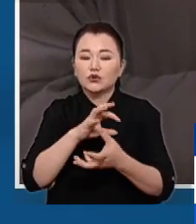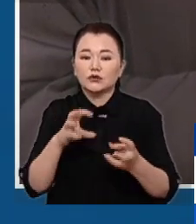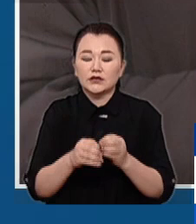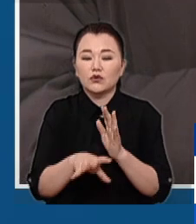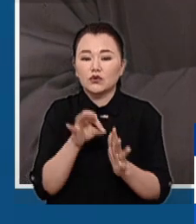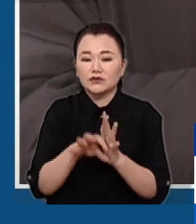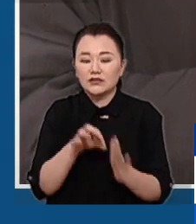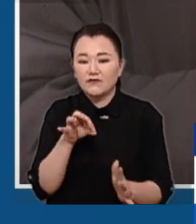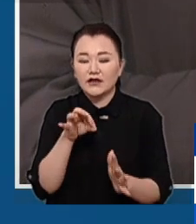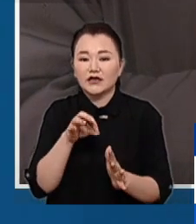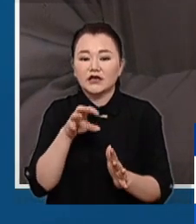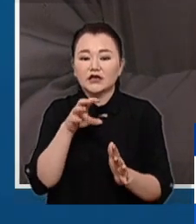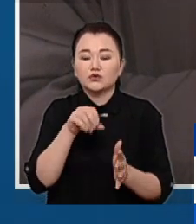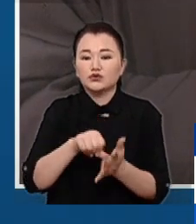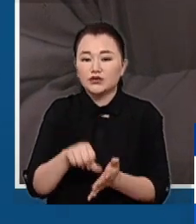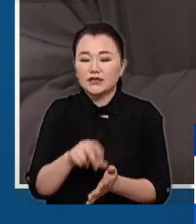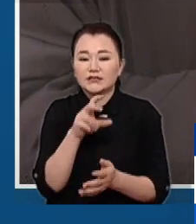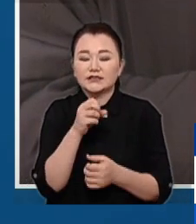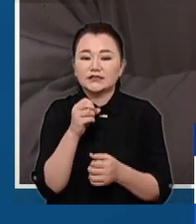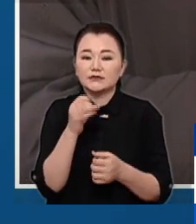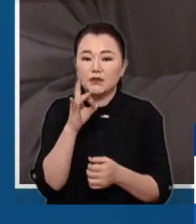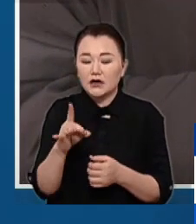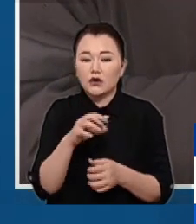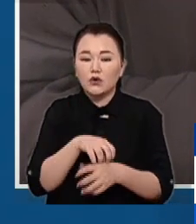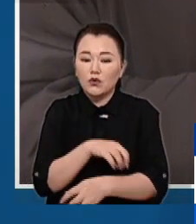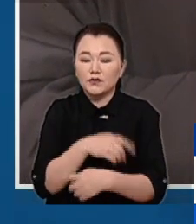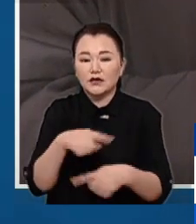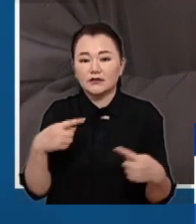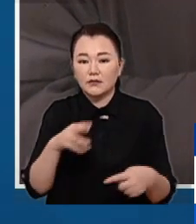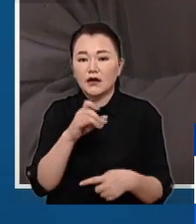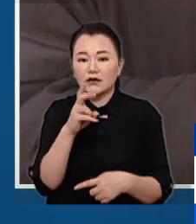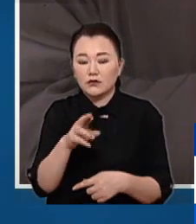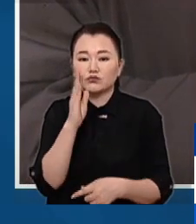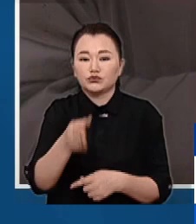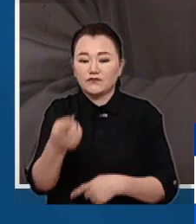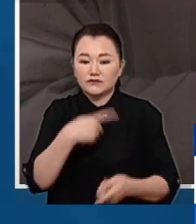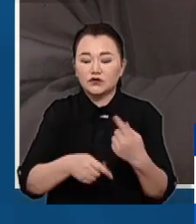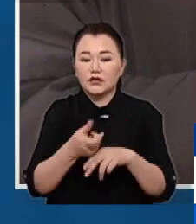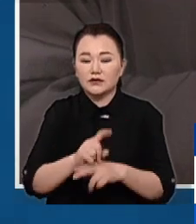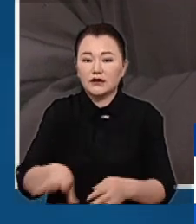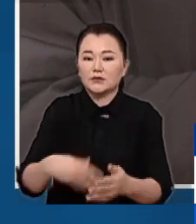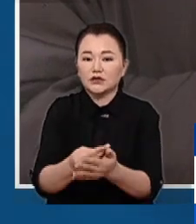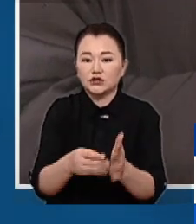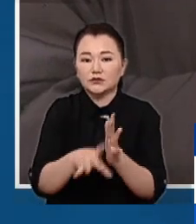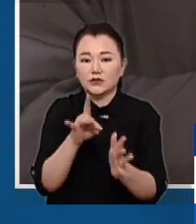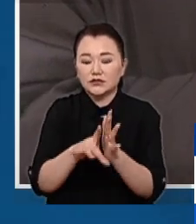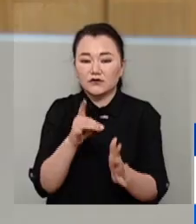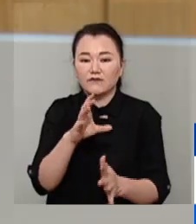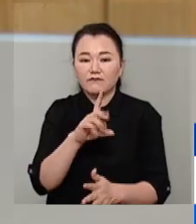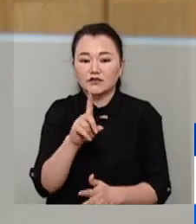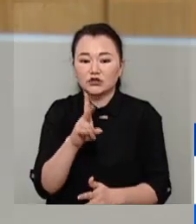голосования, члены Центризбиркома отметили, некоторым партиям будет возвращен этот оплаченный избирательный